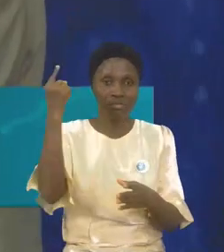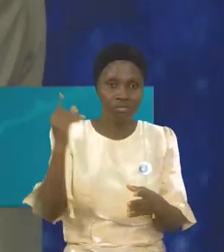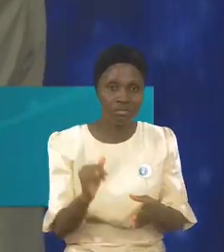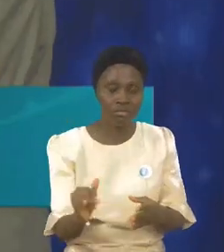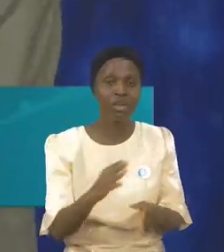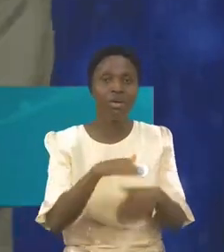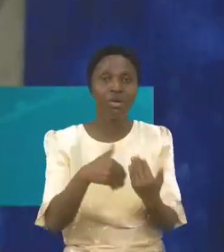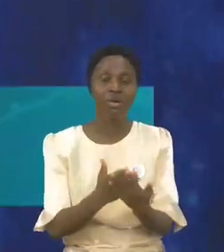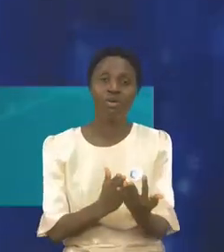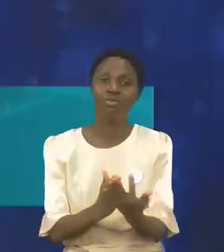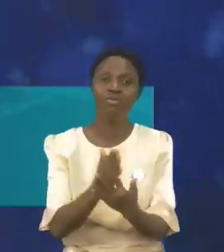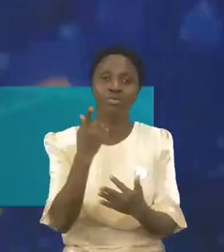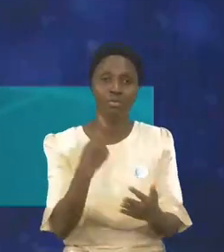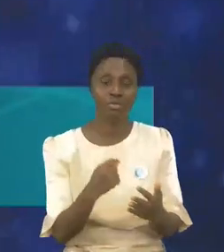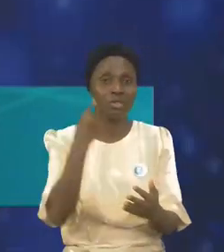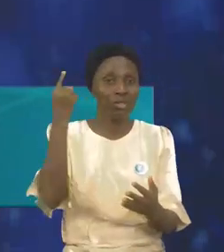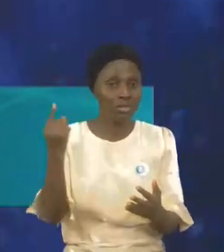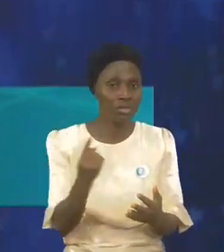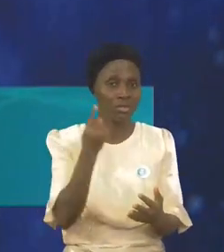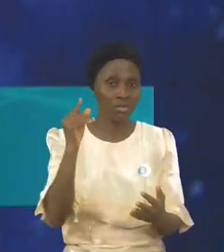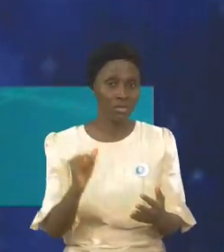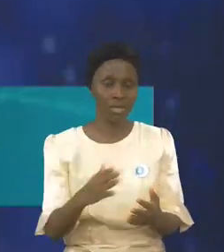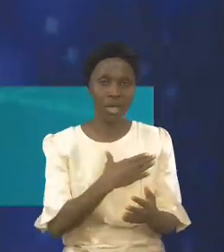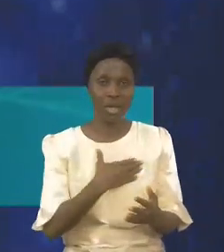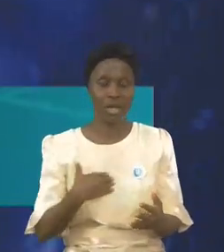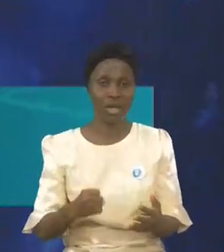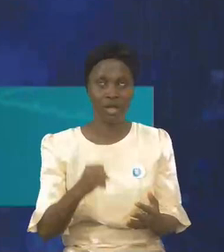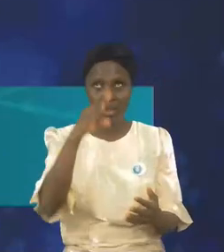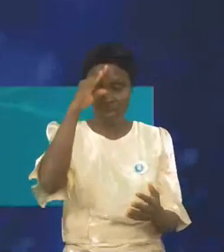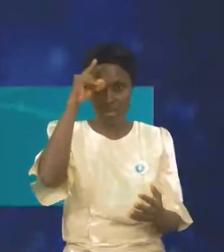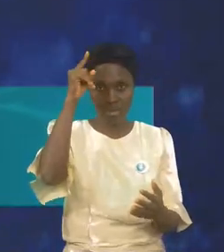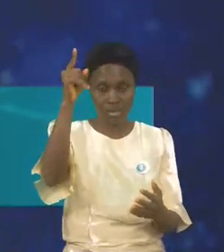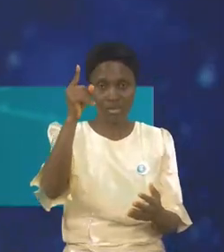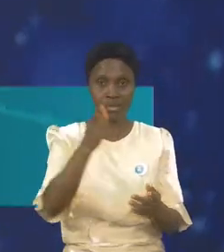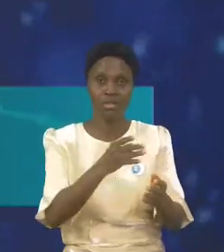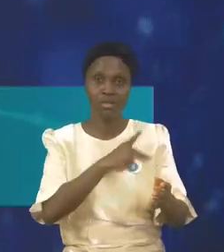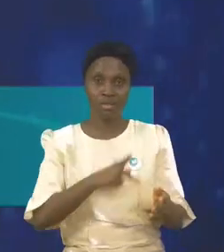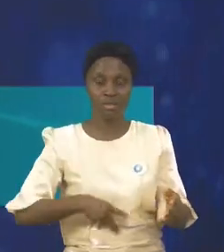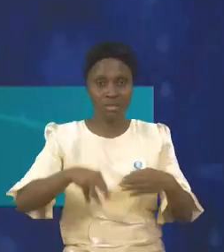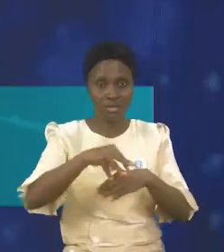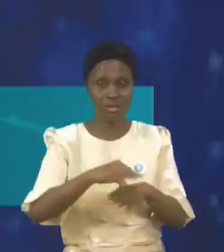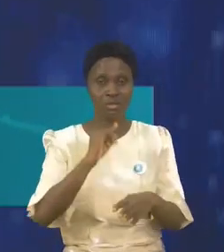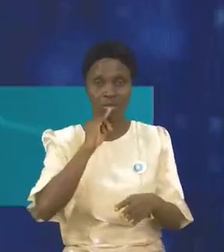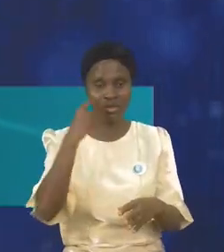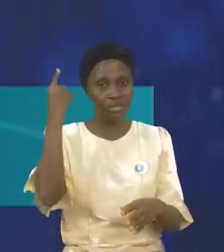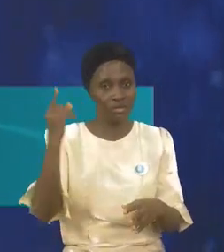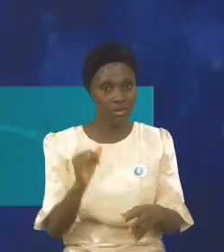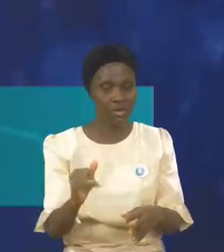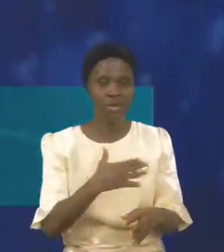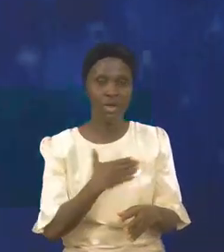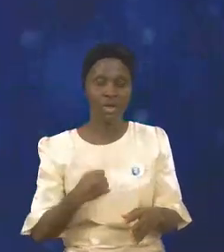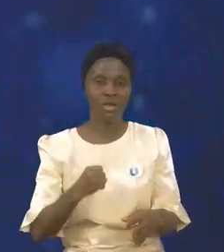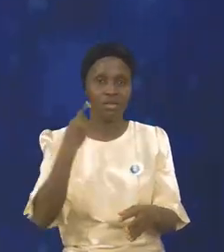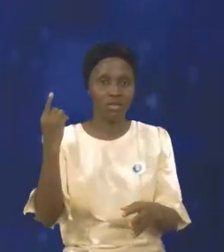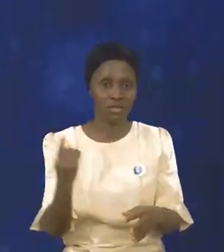de l'homme, il était depuis l'éternité jusqu'à toute l'éternité, et sa domination, son règne est